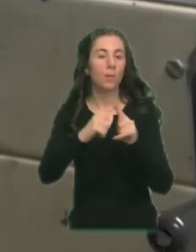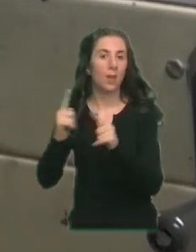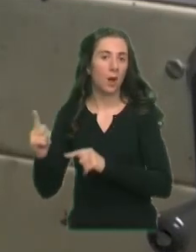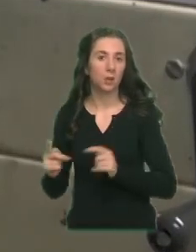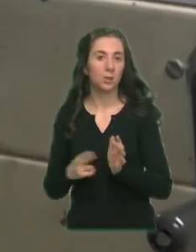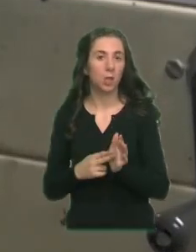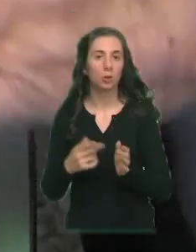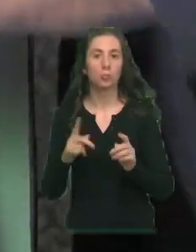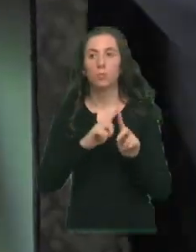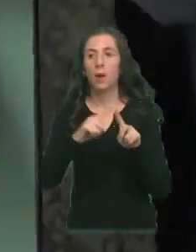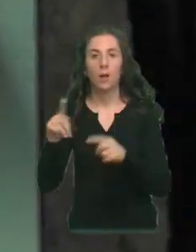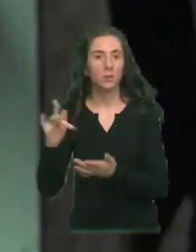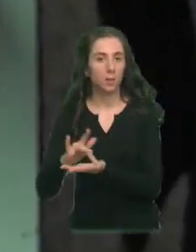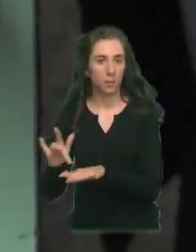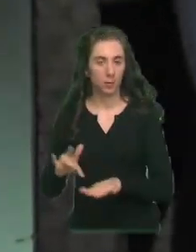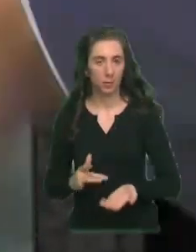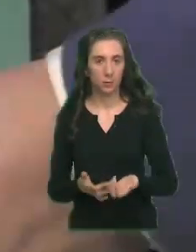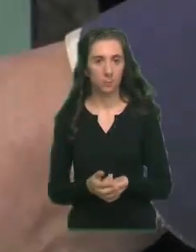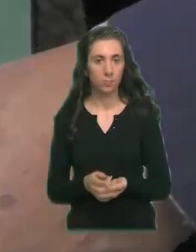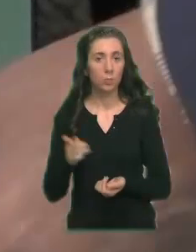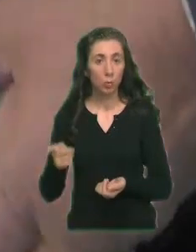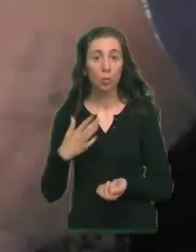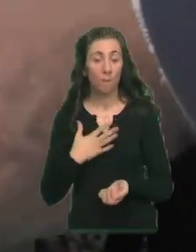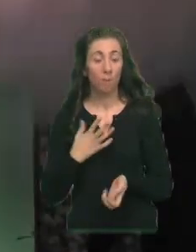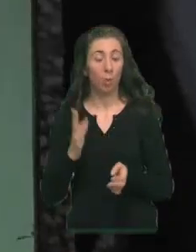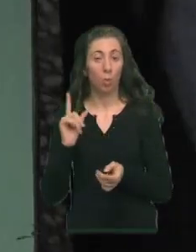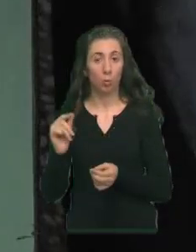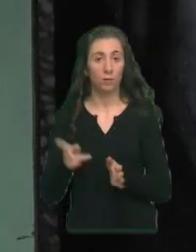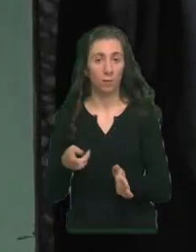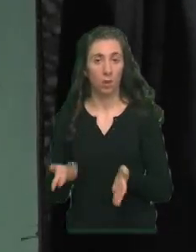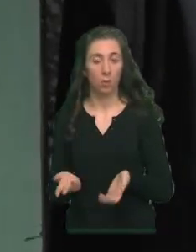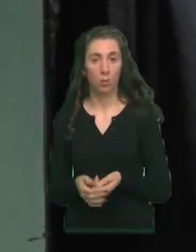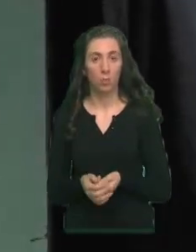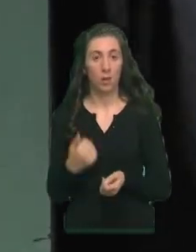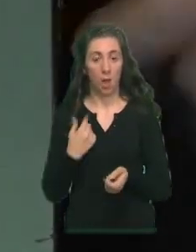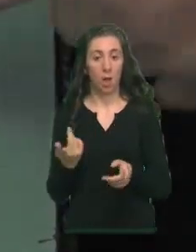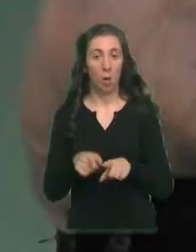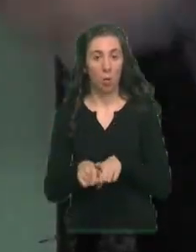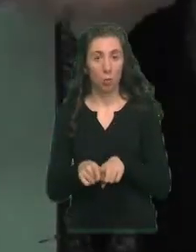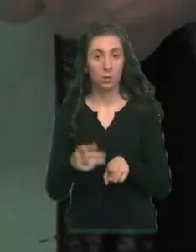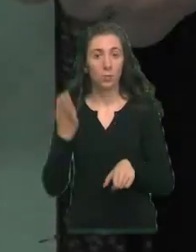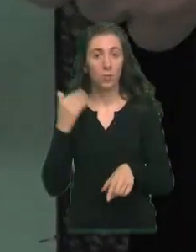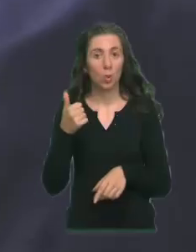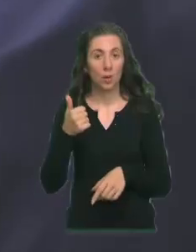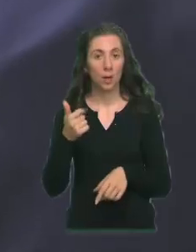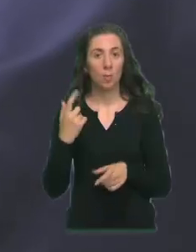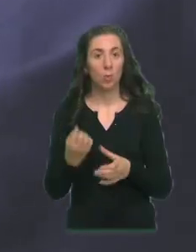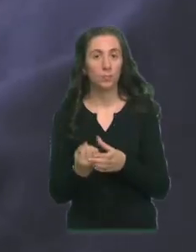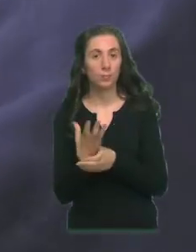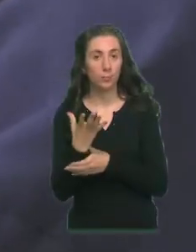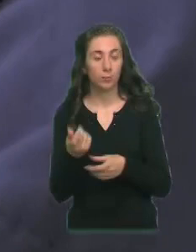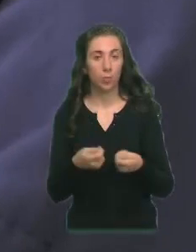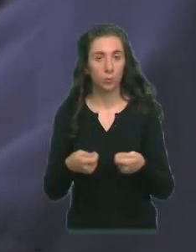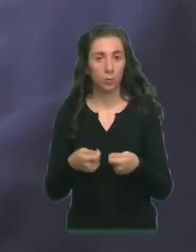razne načine, razna mjesta i tako, ne. Jer je on to volio. Ne. Ja sam kao roditelj bio jedan od